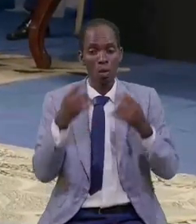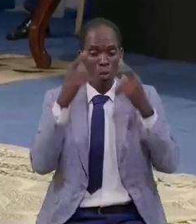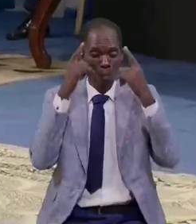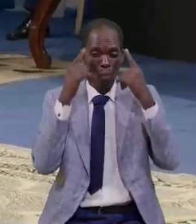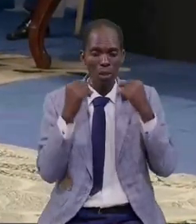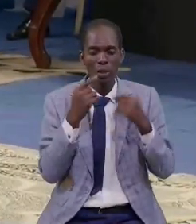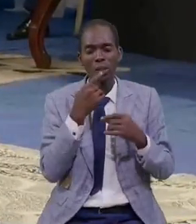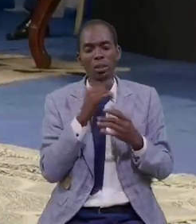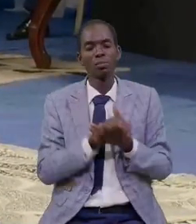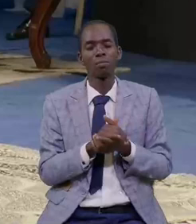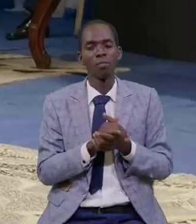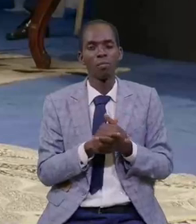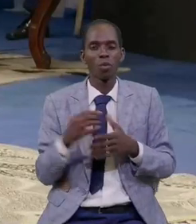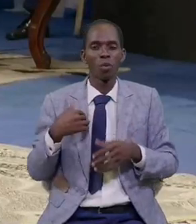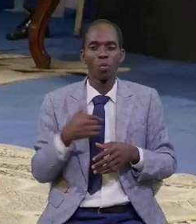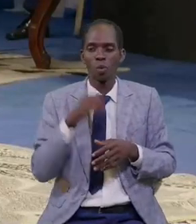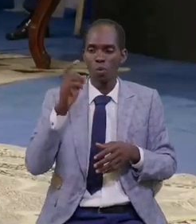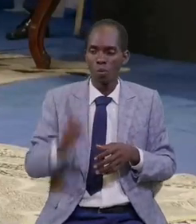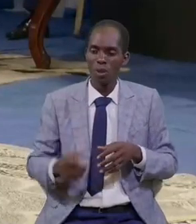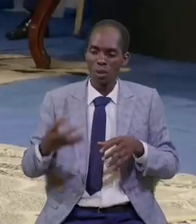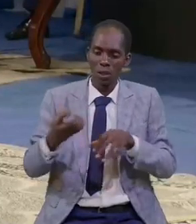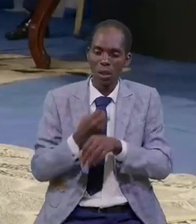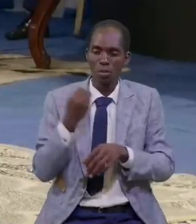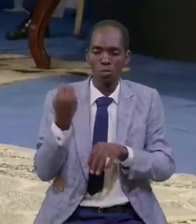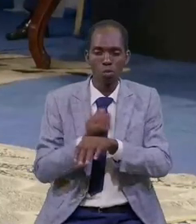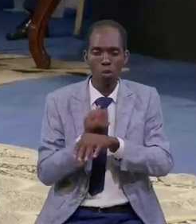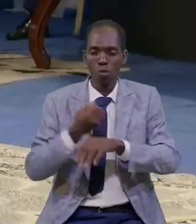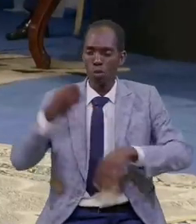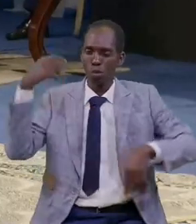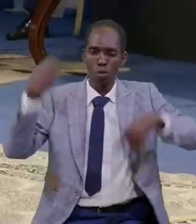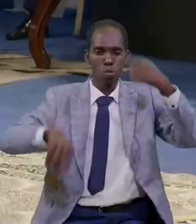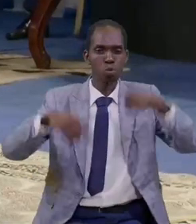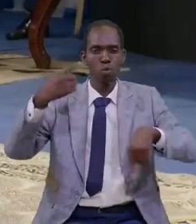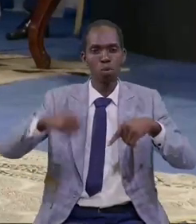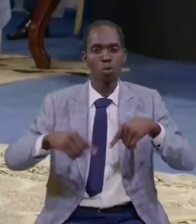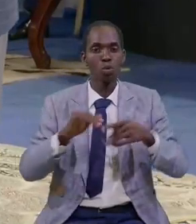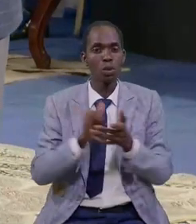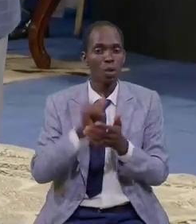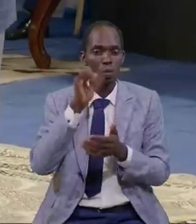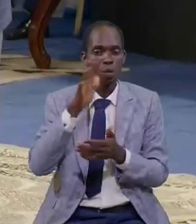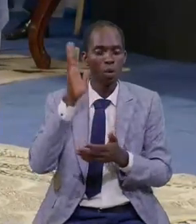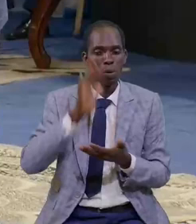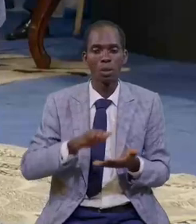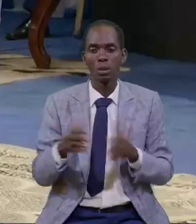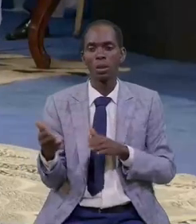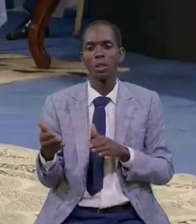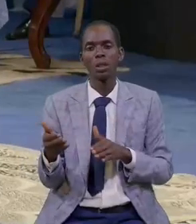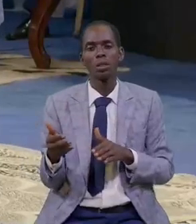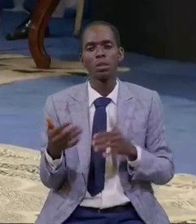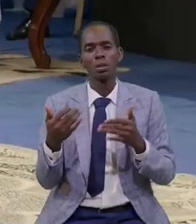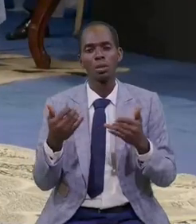nous devons lapider une telle personne pour qu'elle Meur il on dit maintenant